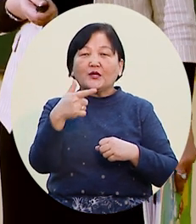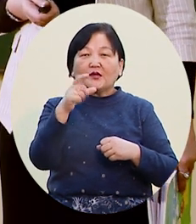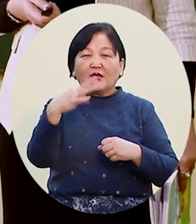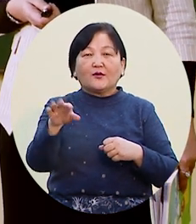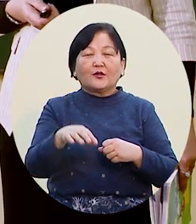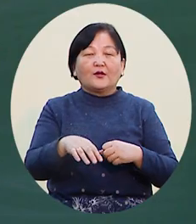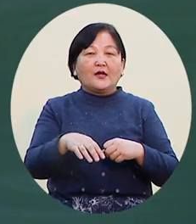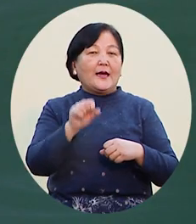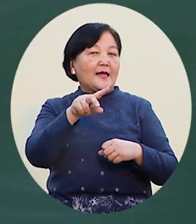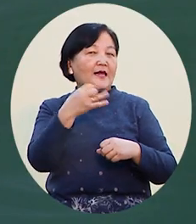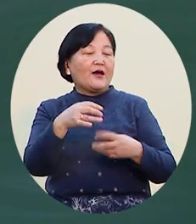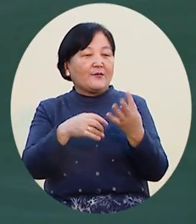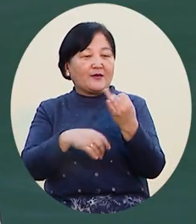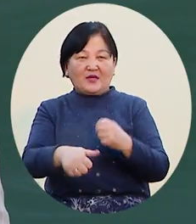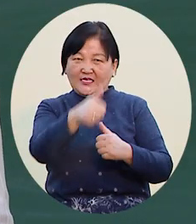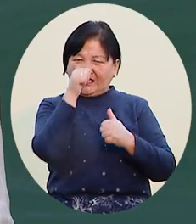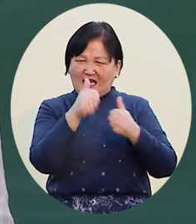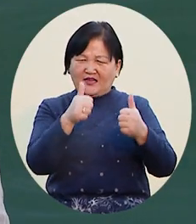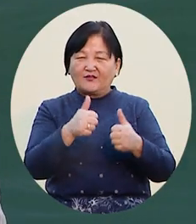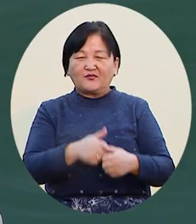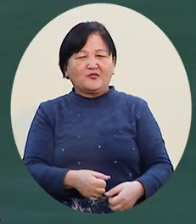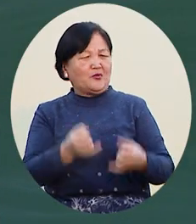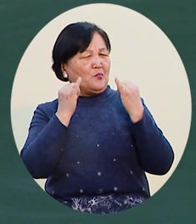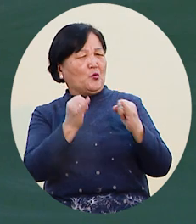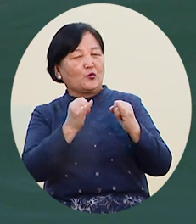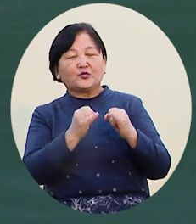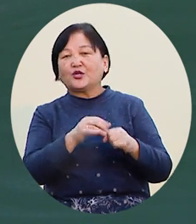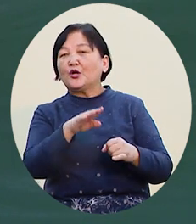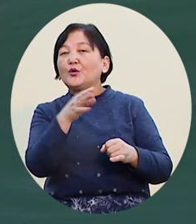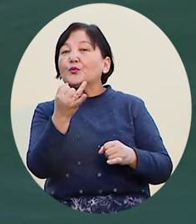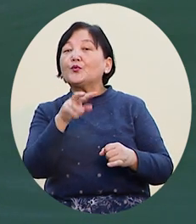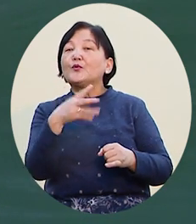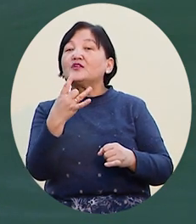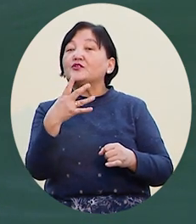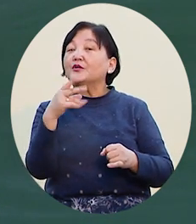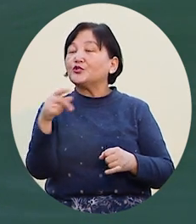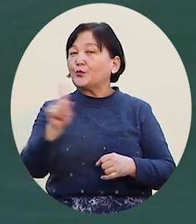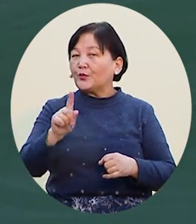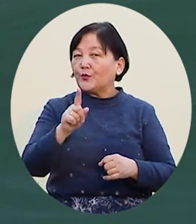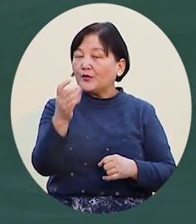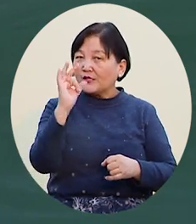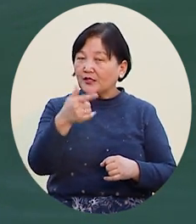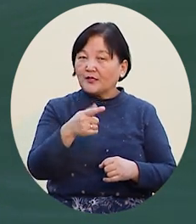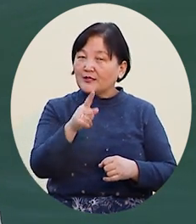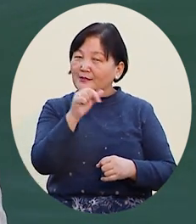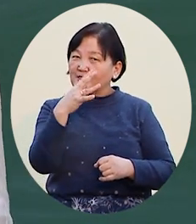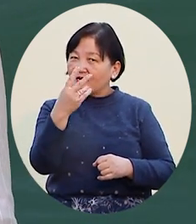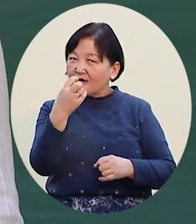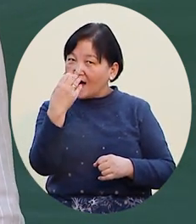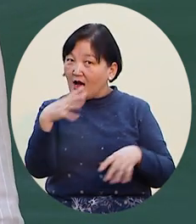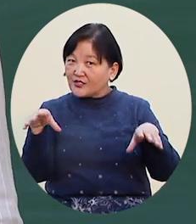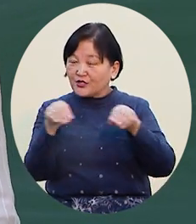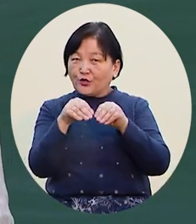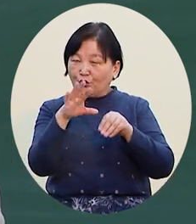их магтан дүүйл гэж эсвэл хит их муушааж ингэж туйлширх нь бол одоо тухайн хүний зан төрхөд бол нэлийн